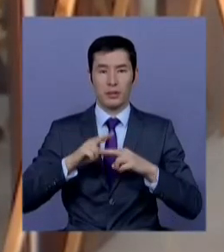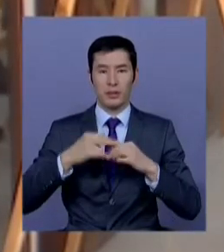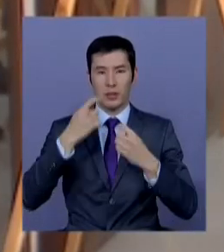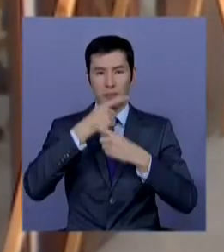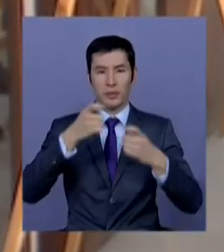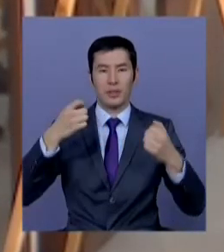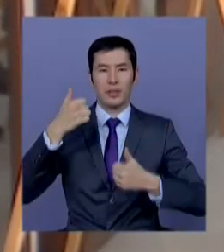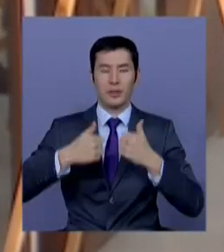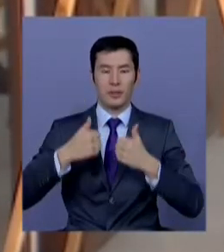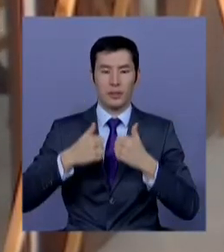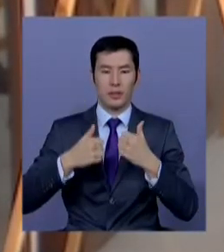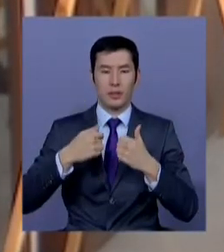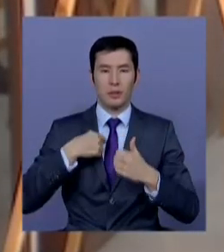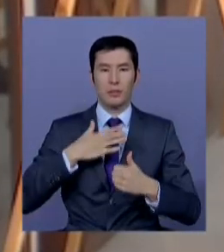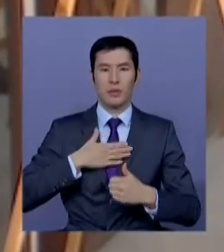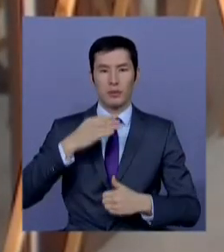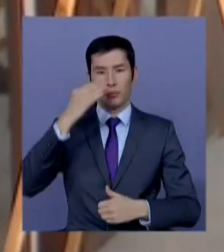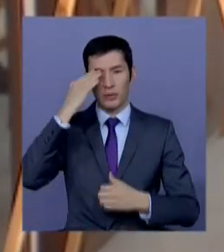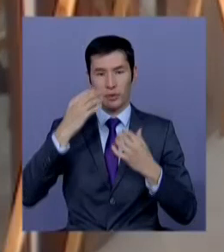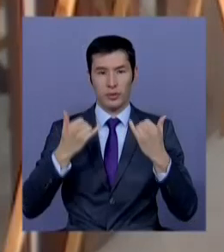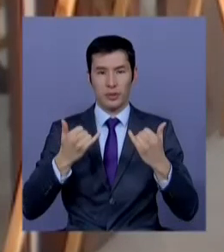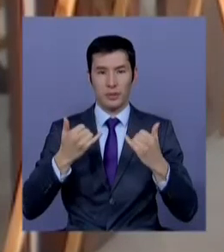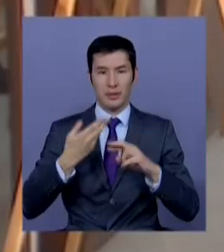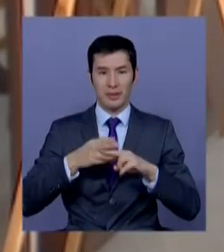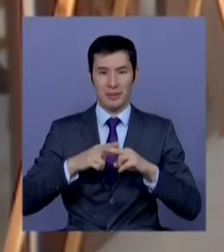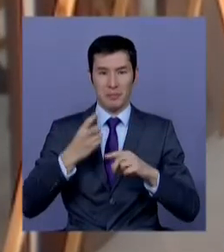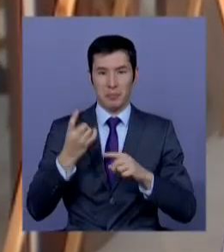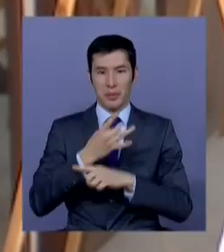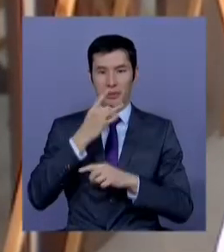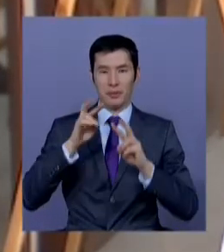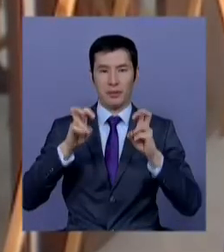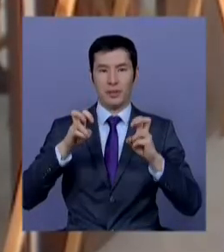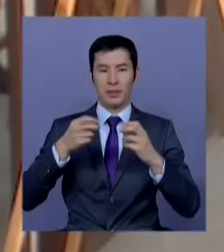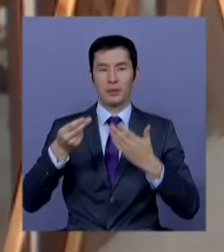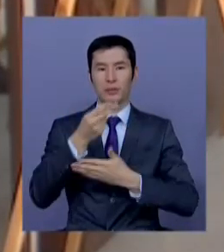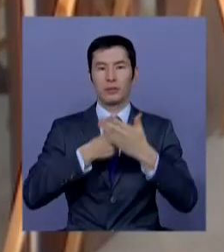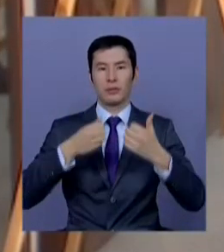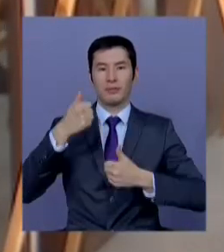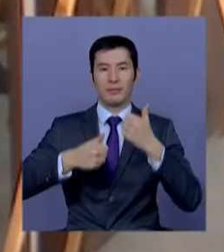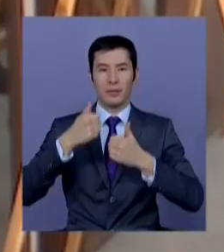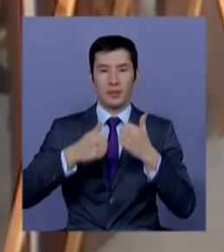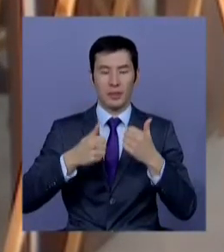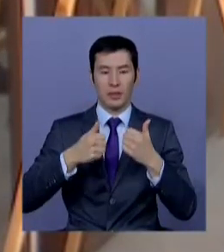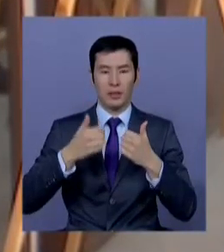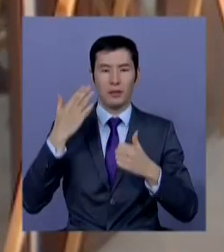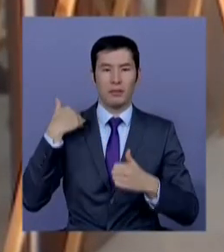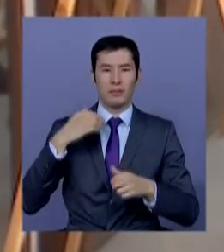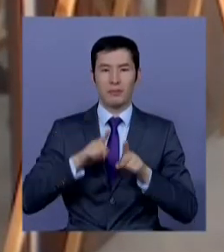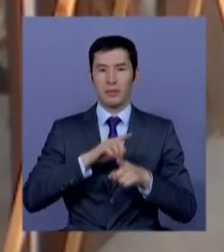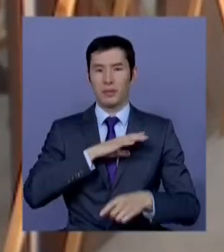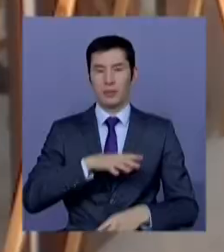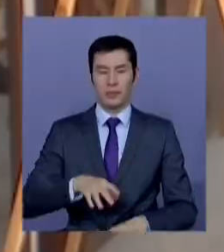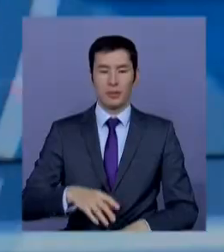отыр. Меніңше қазір биыл бірінші рет сурет өнеріне байқау жарияланғандықтан жұмыстар аса көп